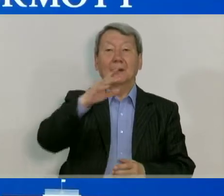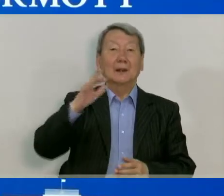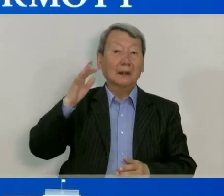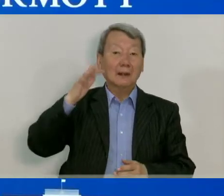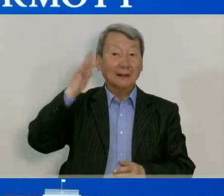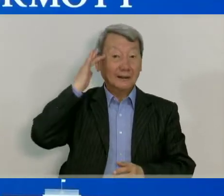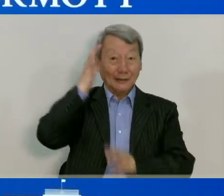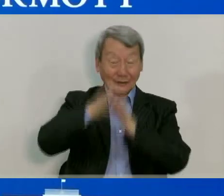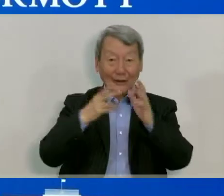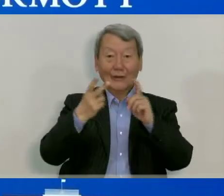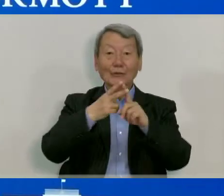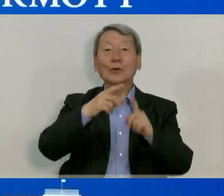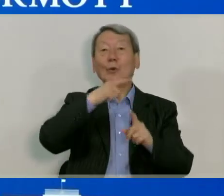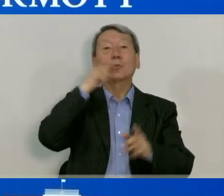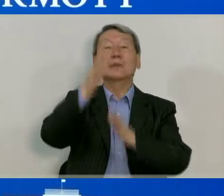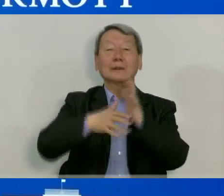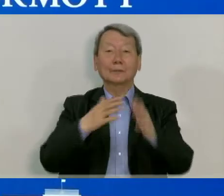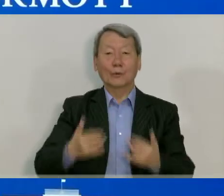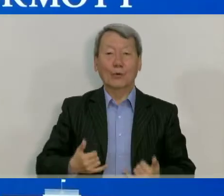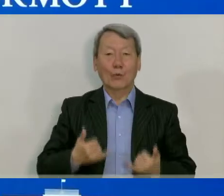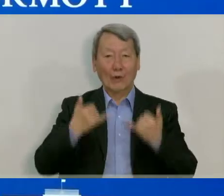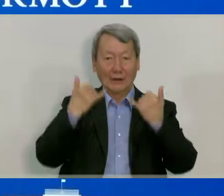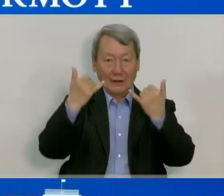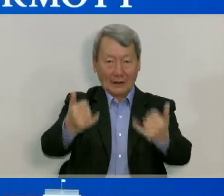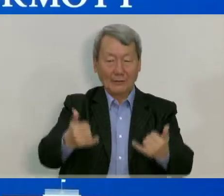Уважаемые соотечественники,